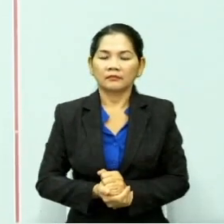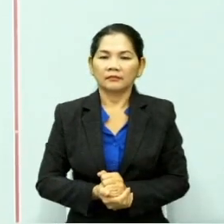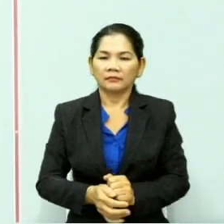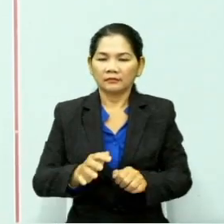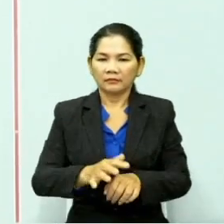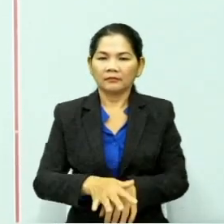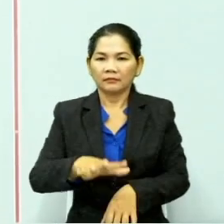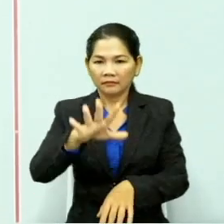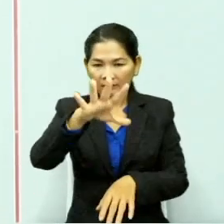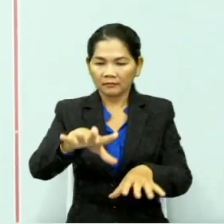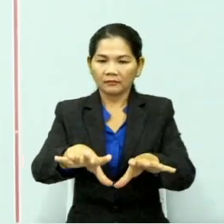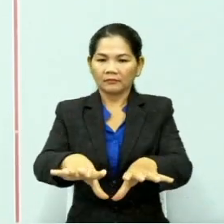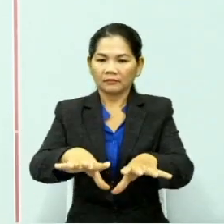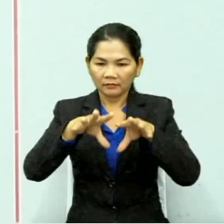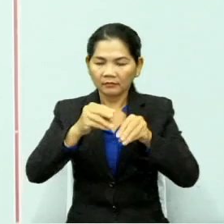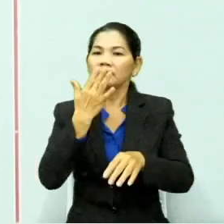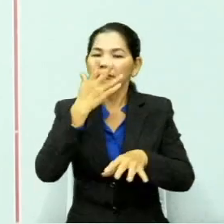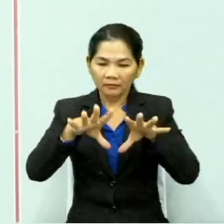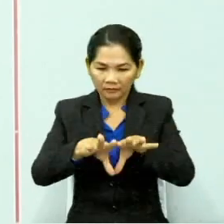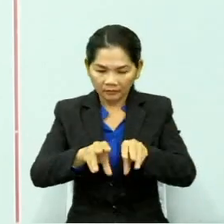rich nê sa mốt